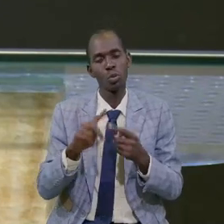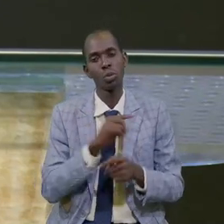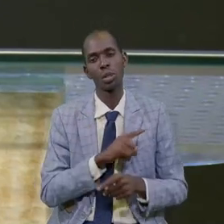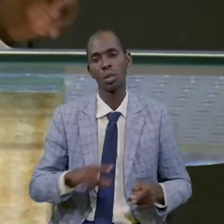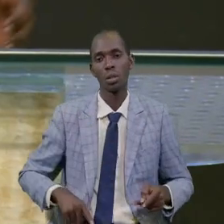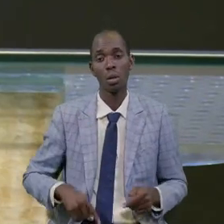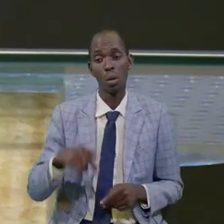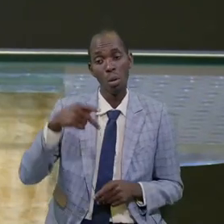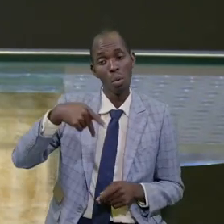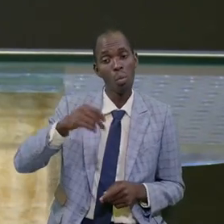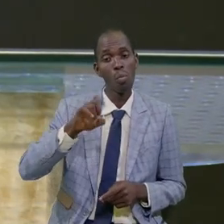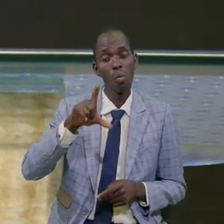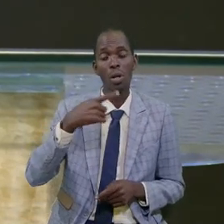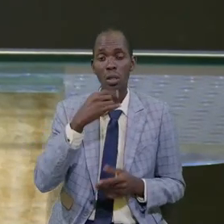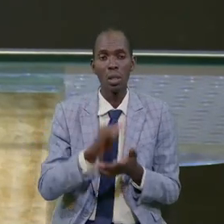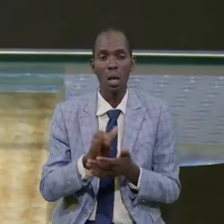Seigneur. Et dit,